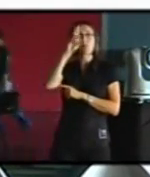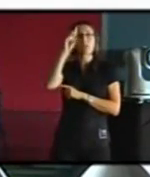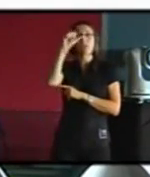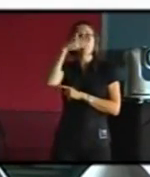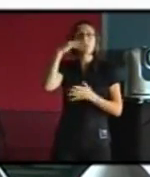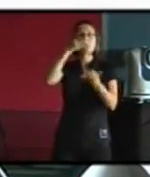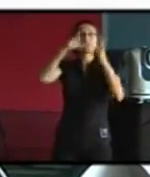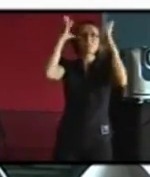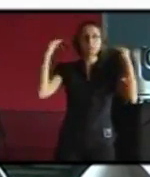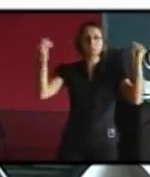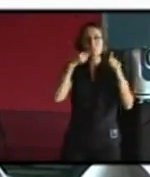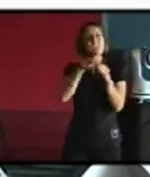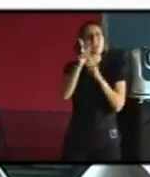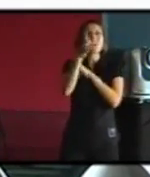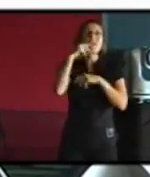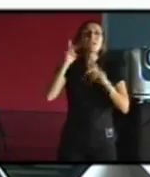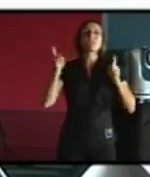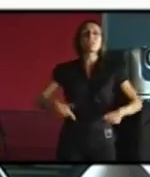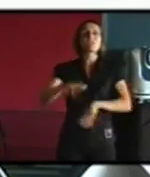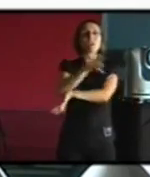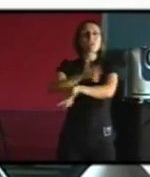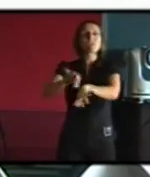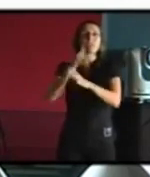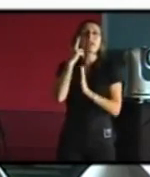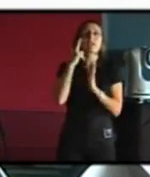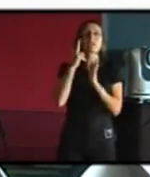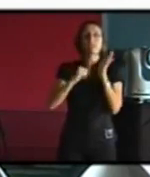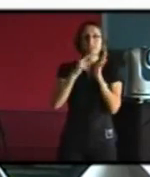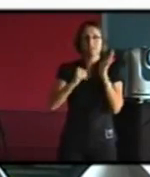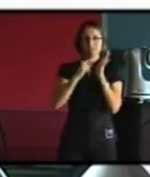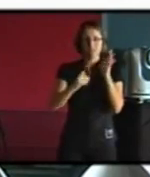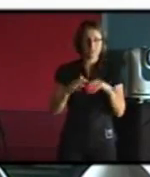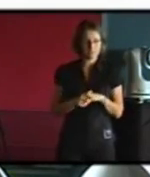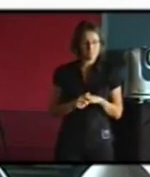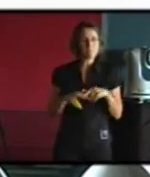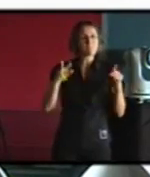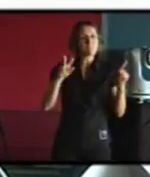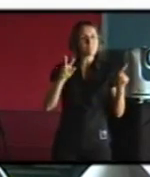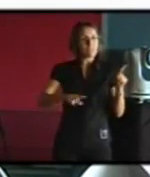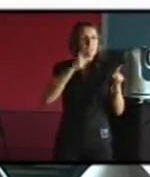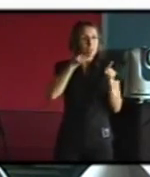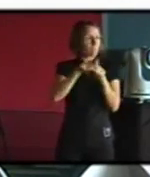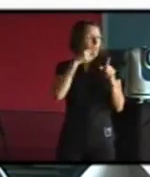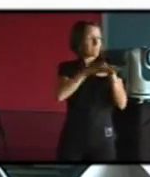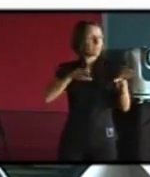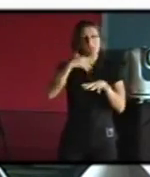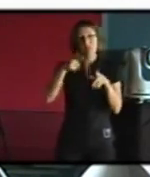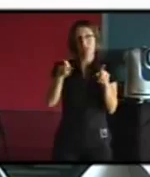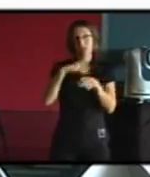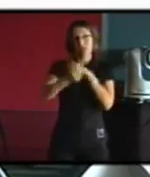L'école d'architecture de Versailles. Et Rotterdam, dont on parle d'ailleurs dans l'exposition. La biennale d'architecture de Rotterdam qui a lieu la même année qu'Agora et tous les